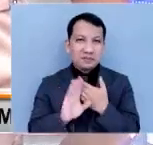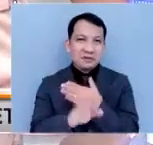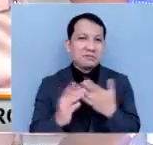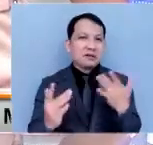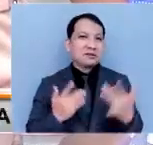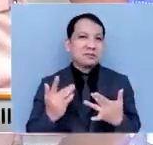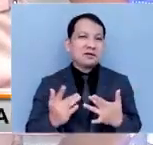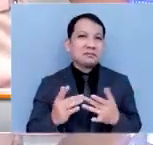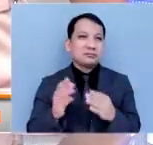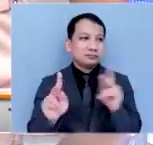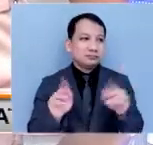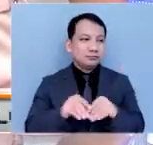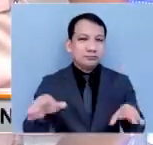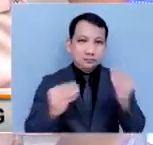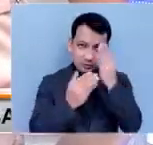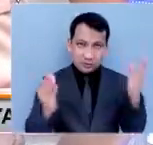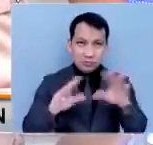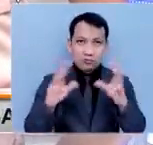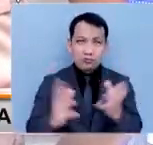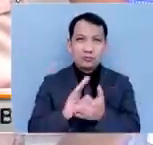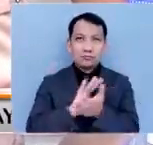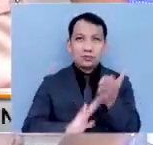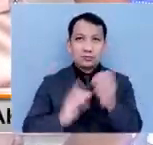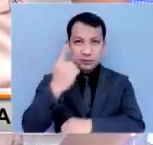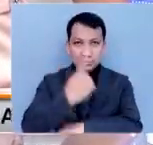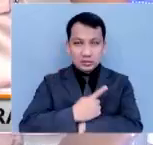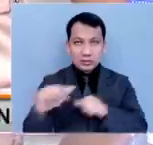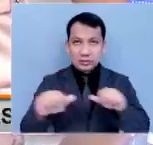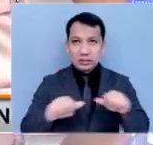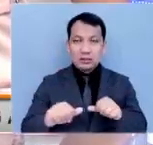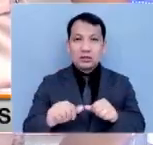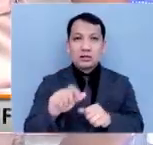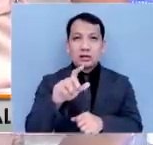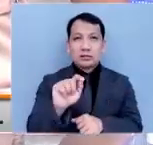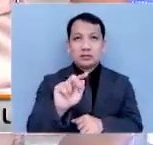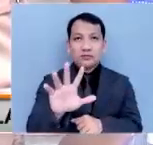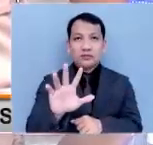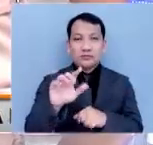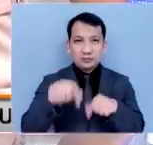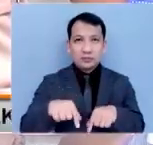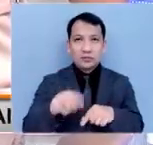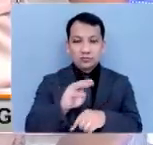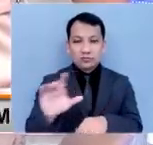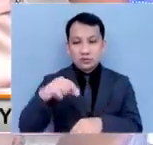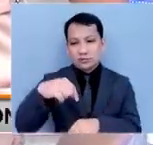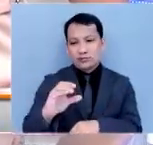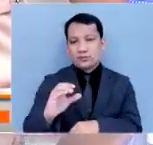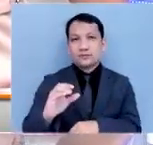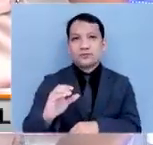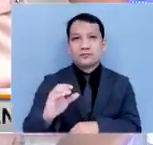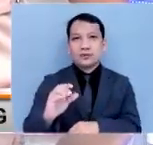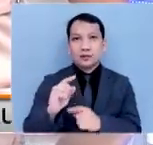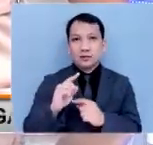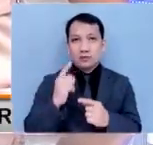Daan-daan natin kapatid ang nakiisa sa World Blood Donor Day activity ng Alagang Kapatid Foundation sa isang mall sa Quezon City. Yan ay kahit na